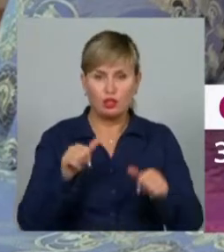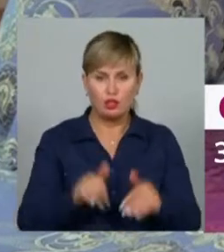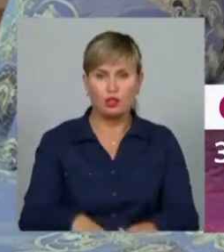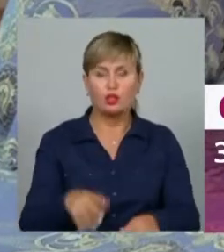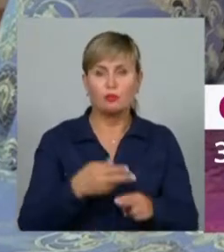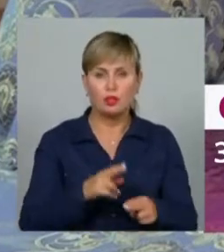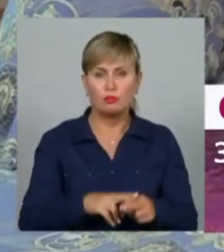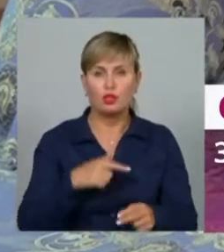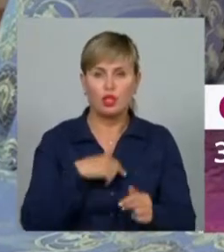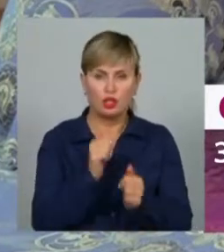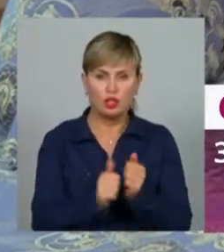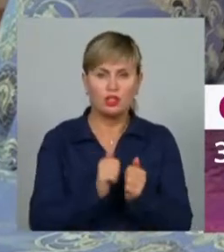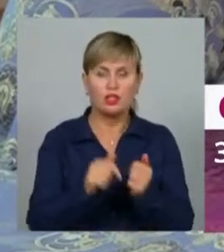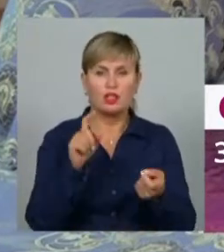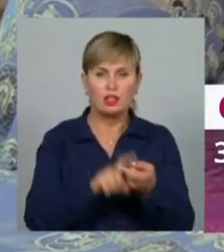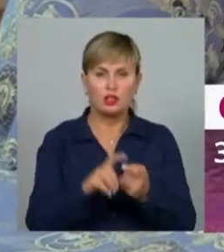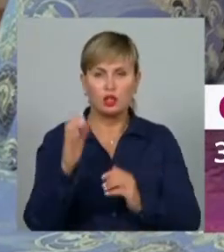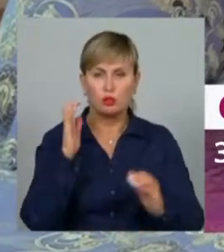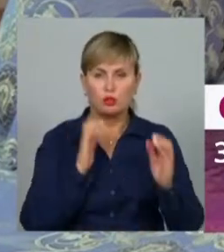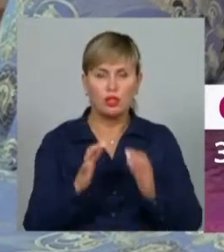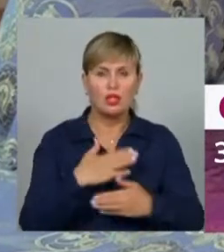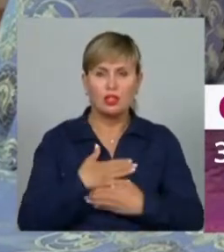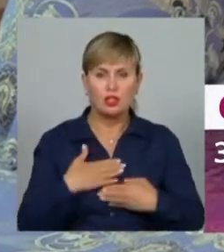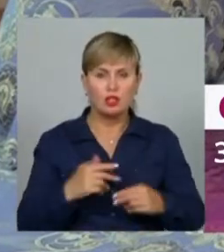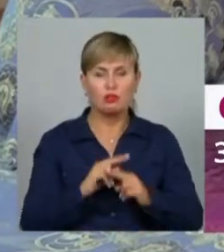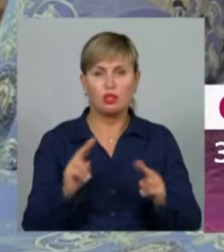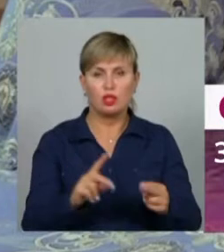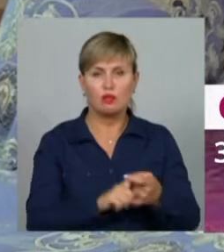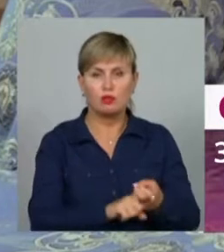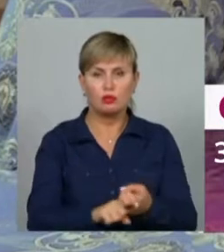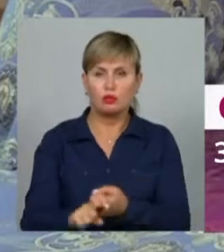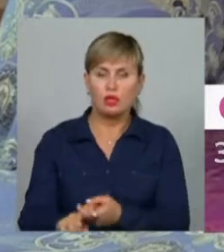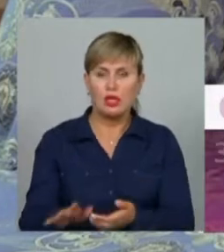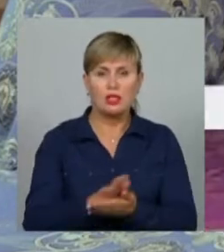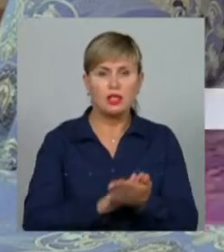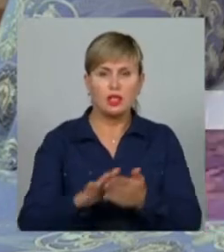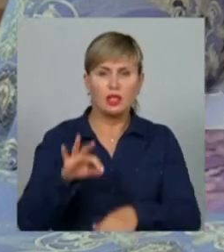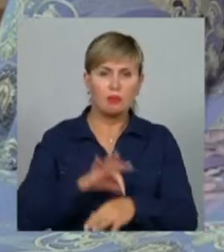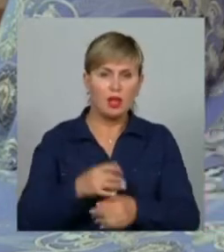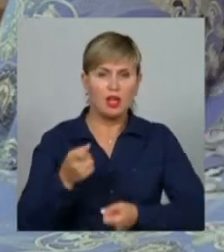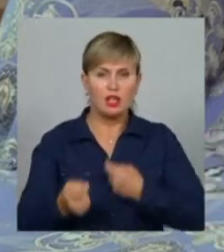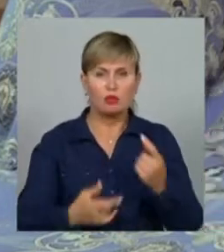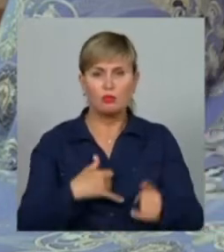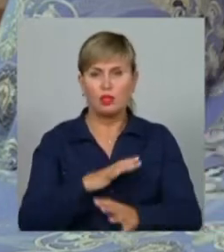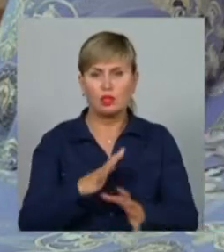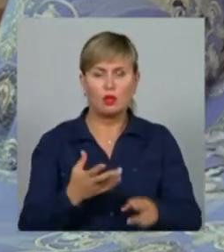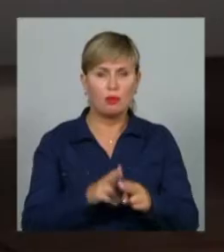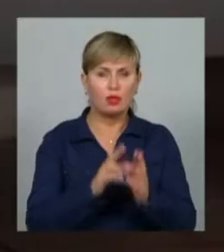это, потому что я часто контактирую со студентами и не хочу никого заразить. Никаких побочных эффектов не было, поэтому можете